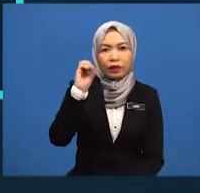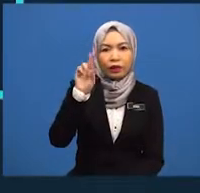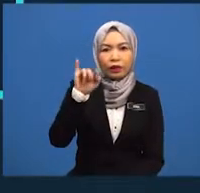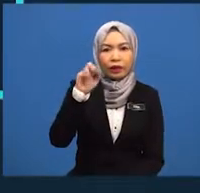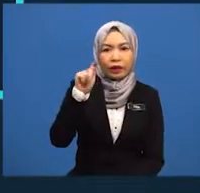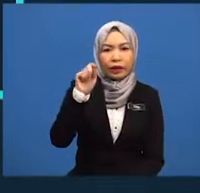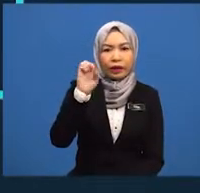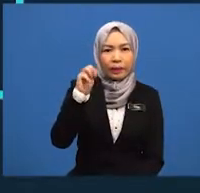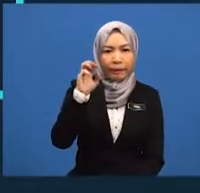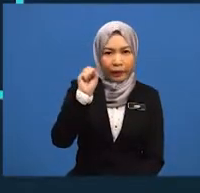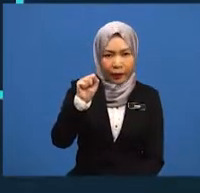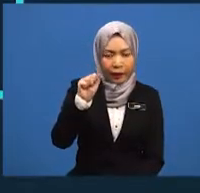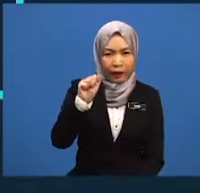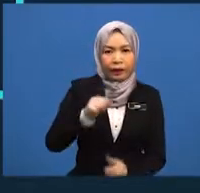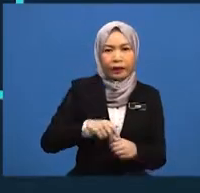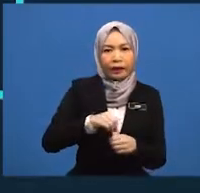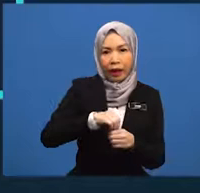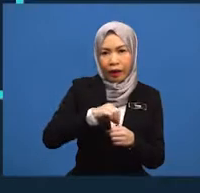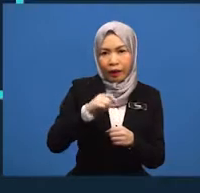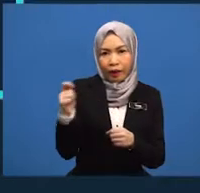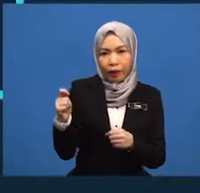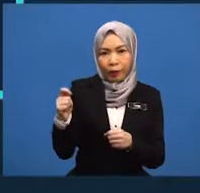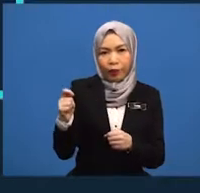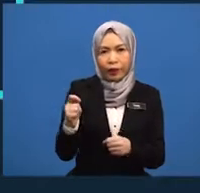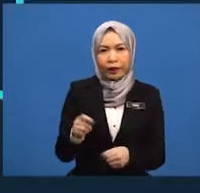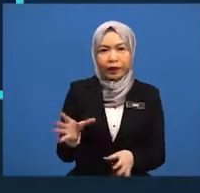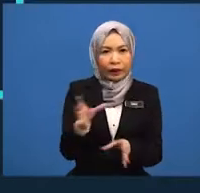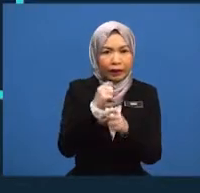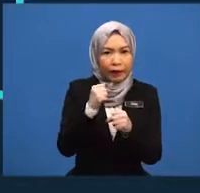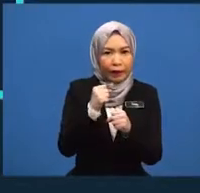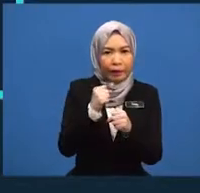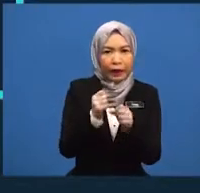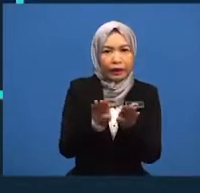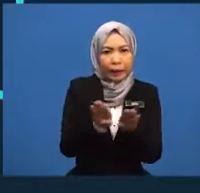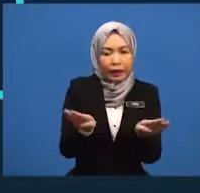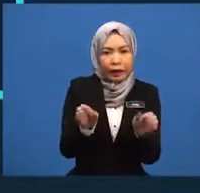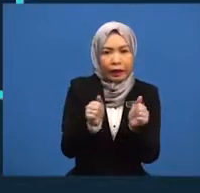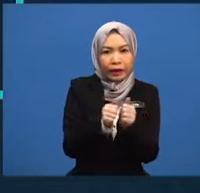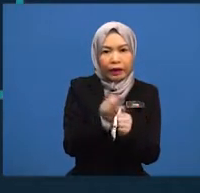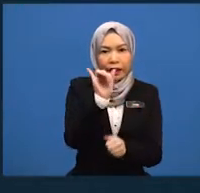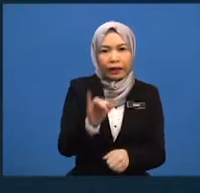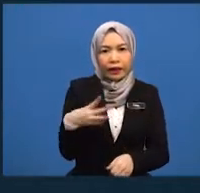Output yang diperoleh dibandingkan dengan output yang dijangka.